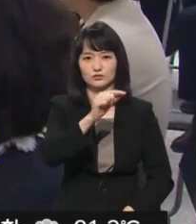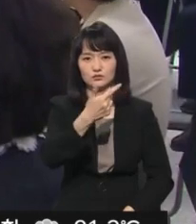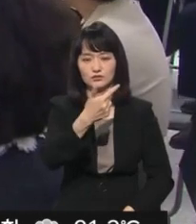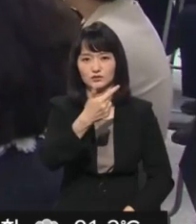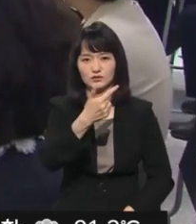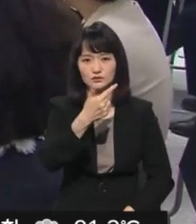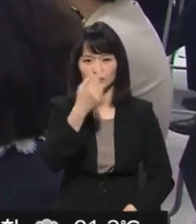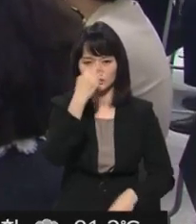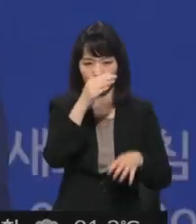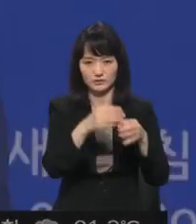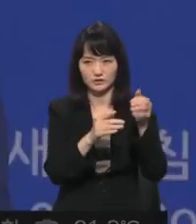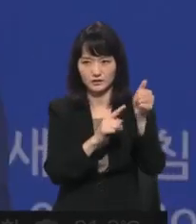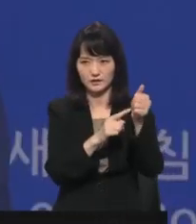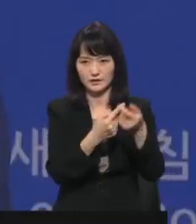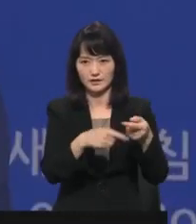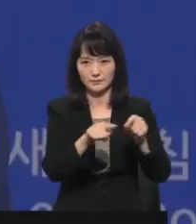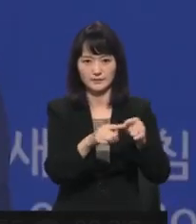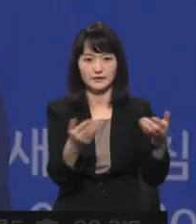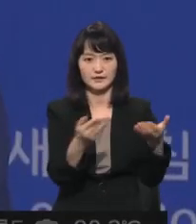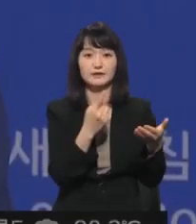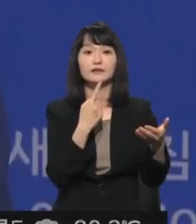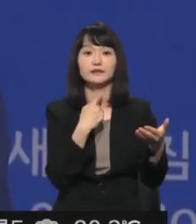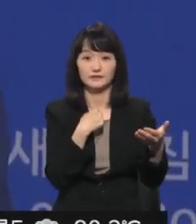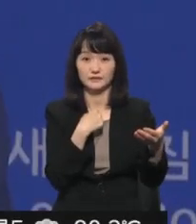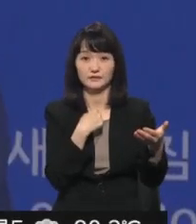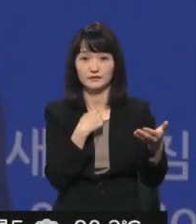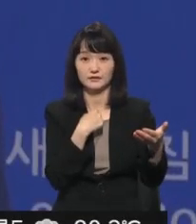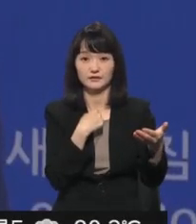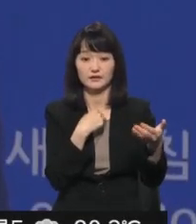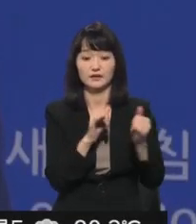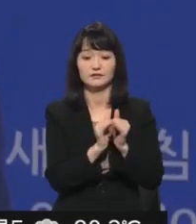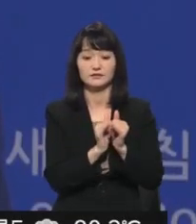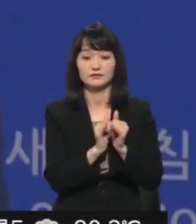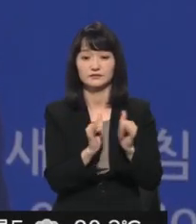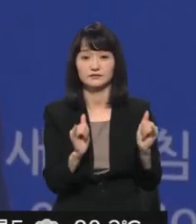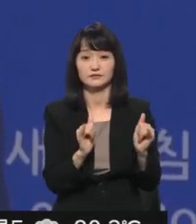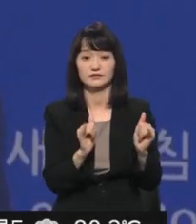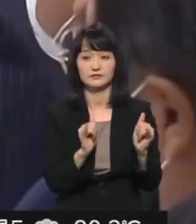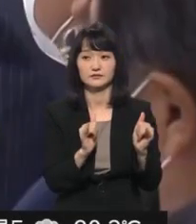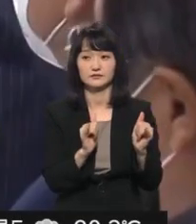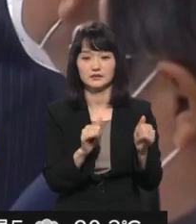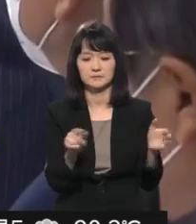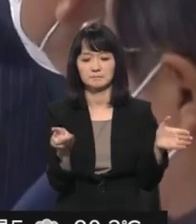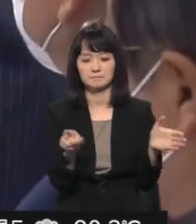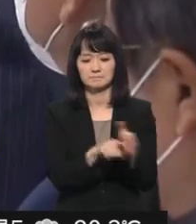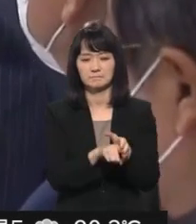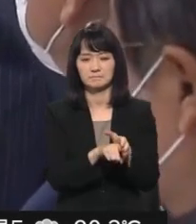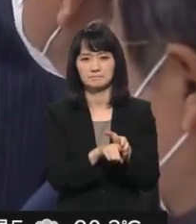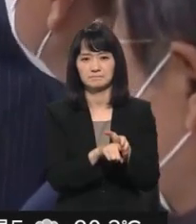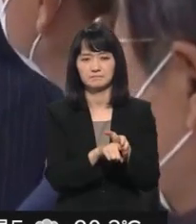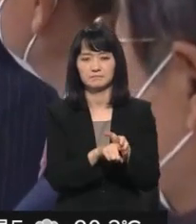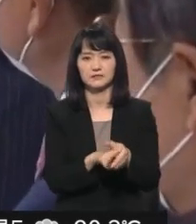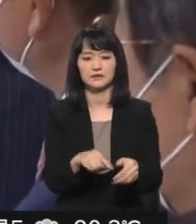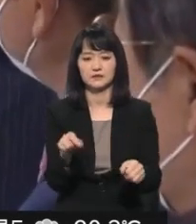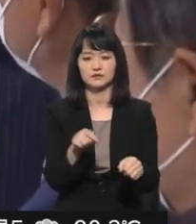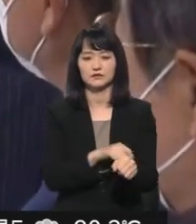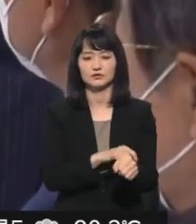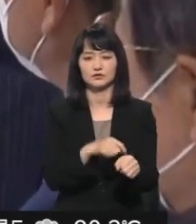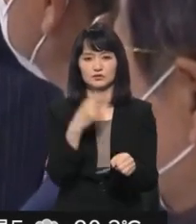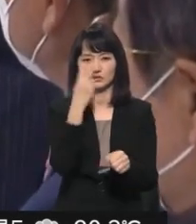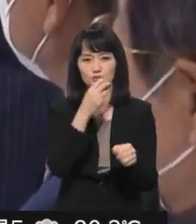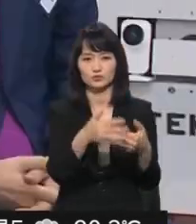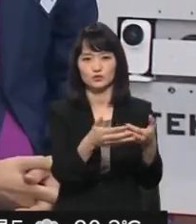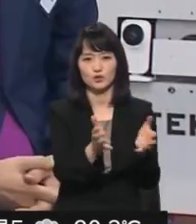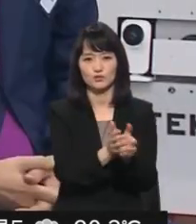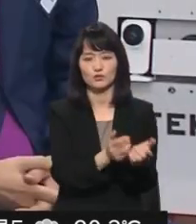그 전선에서 함께 총 골을 들었던 동지들의 되었든 밀 믿음과 실내 특수 도 마찬가지 과정을 겪으면서